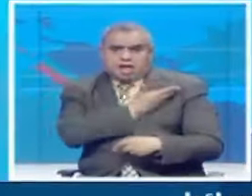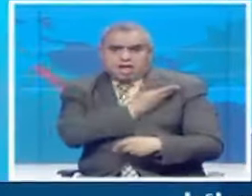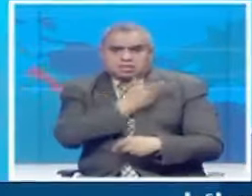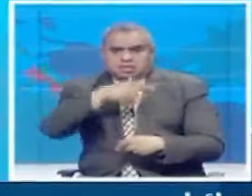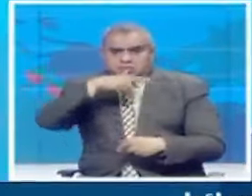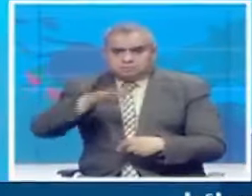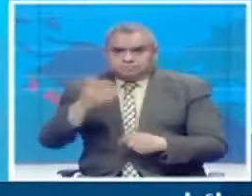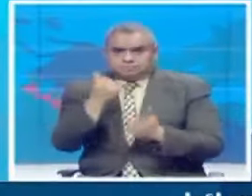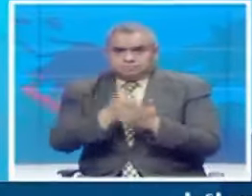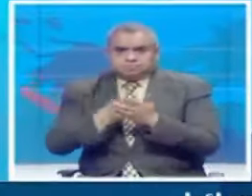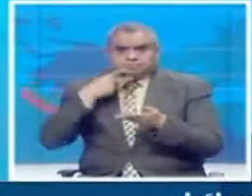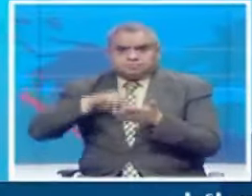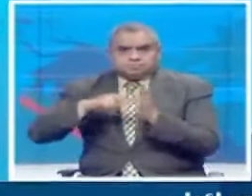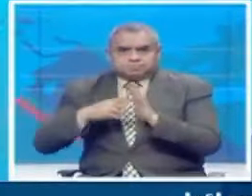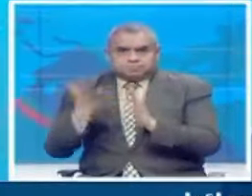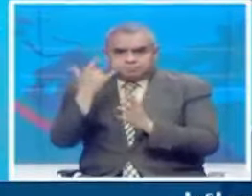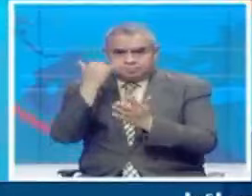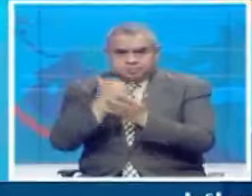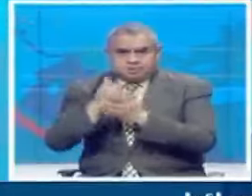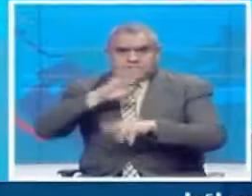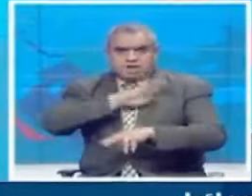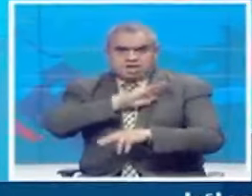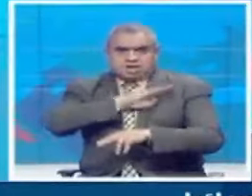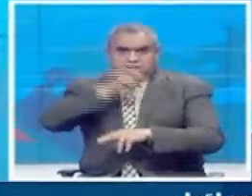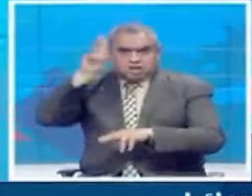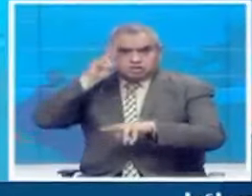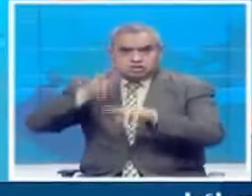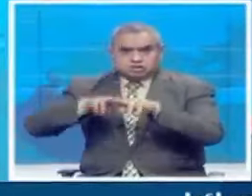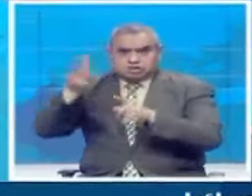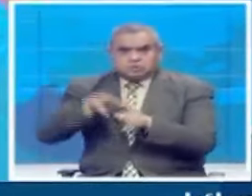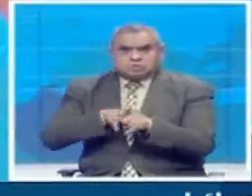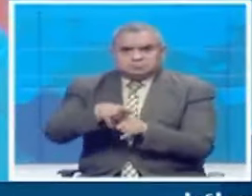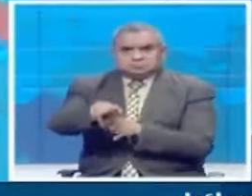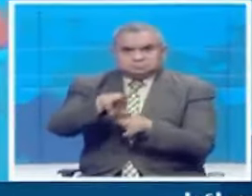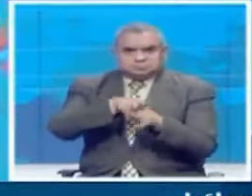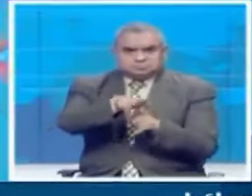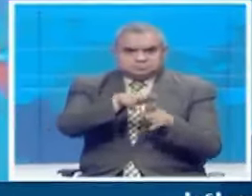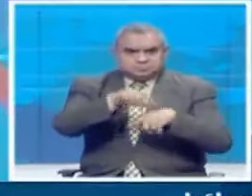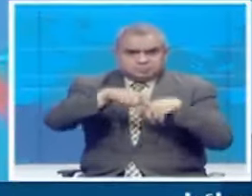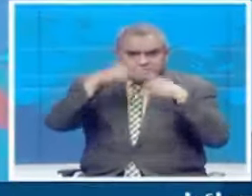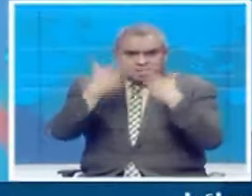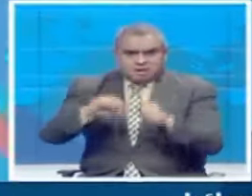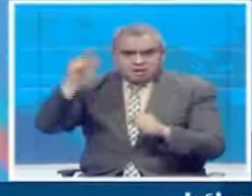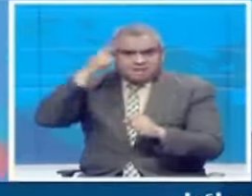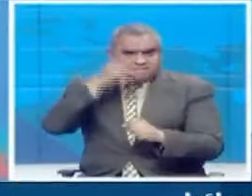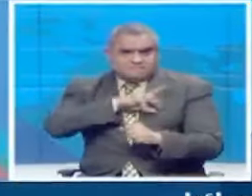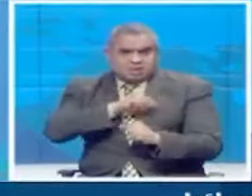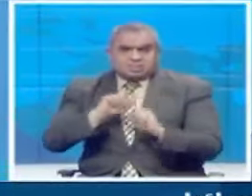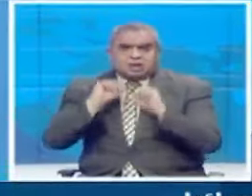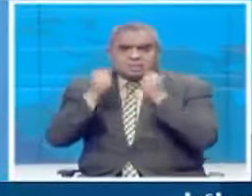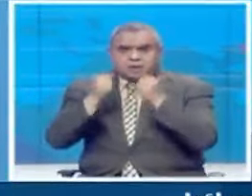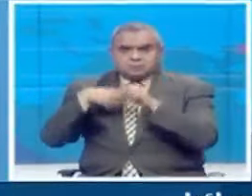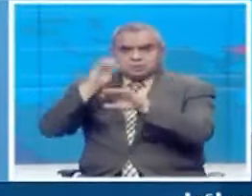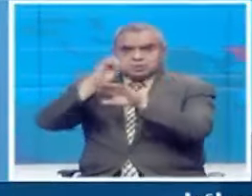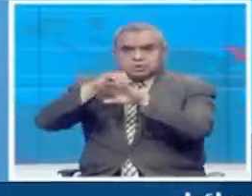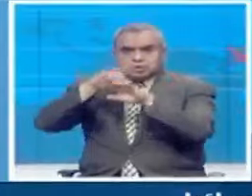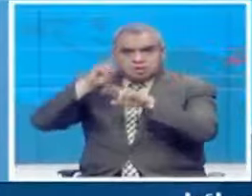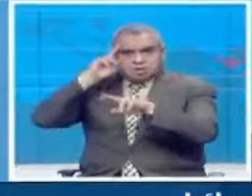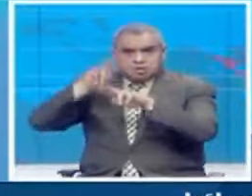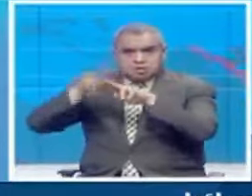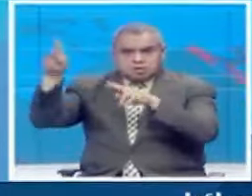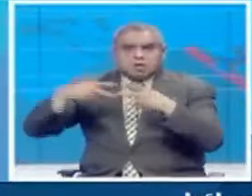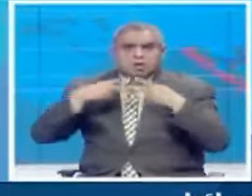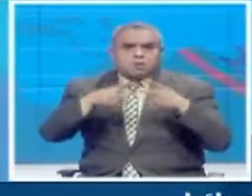وكذلك بضمان عدم ارتكاب قواتها أي أعمال إبادة جماعية في القطاع. وطلبت إسرائيل بالسماح